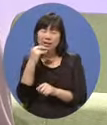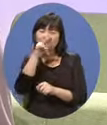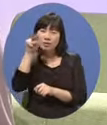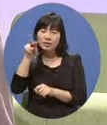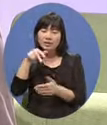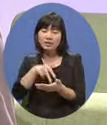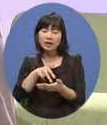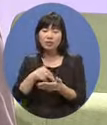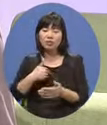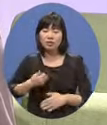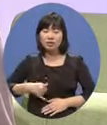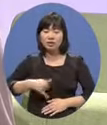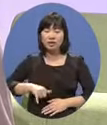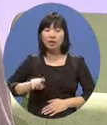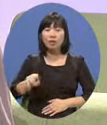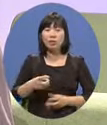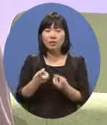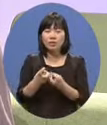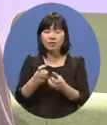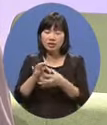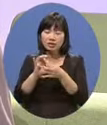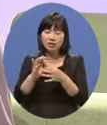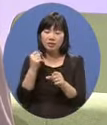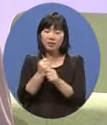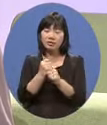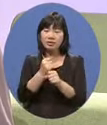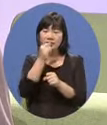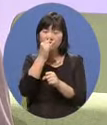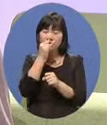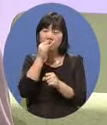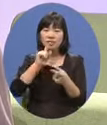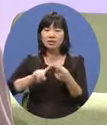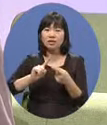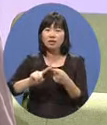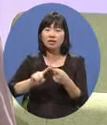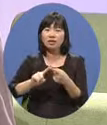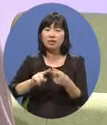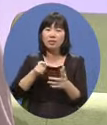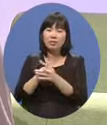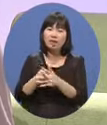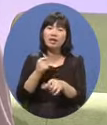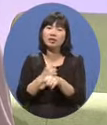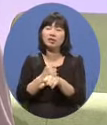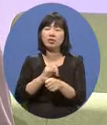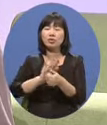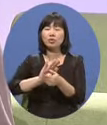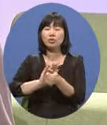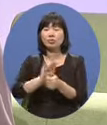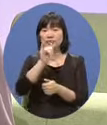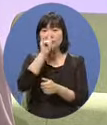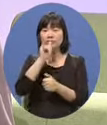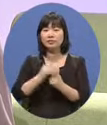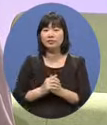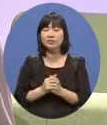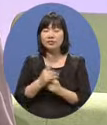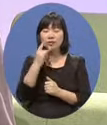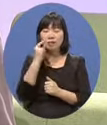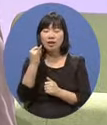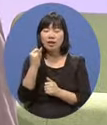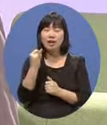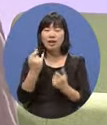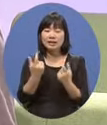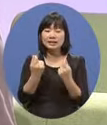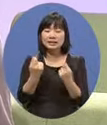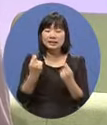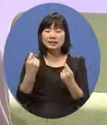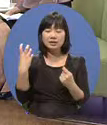있는 상황에서 우리 아이가 어떻게 관계를 형성하고 유지하는지를 좀 파악하시는 것도 도움이 되죠. 그러니까 엄마랑 역할 놀이